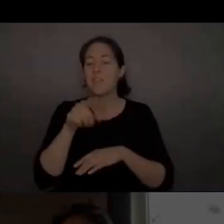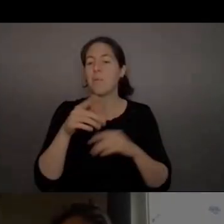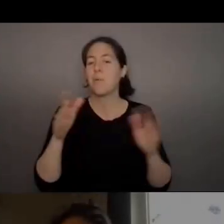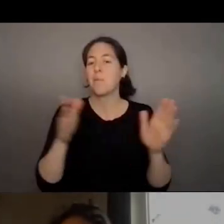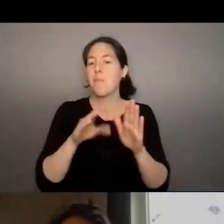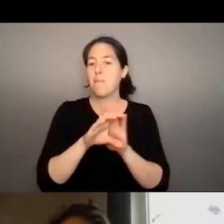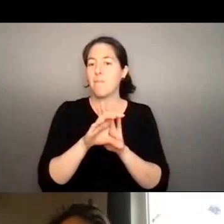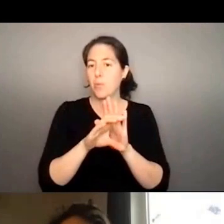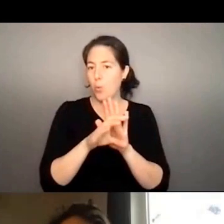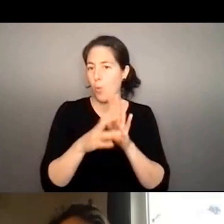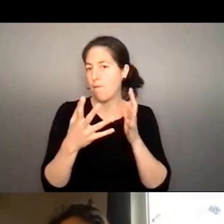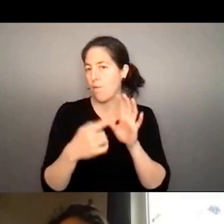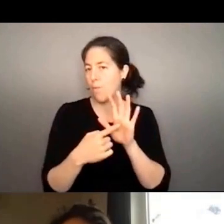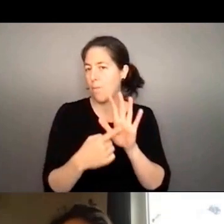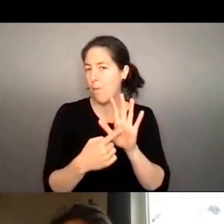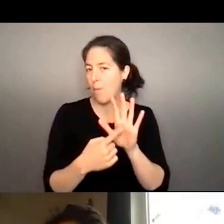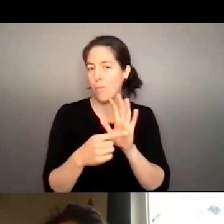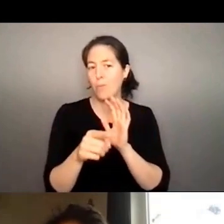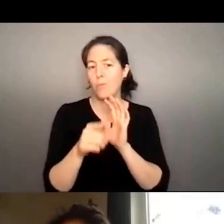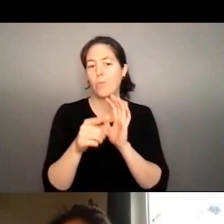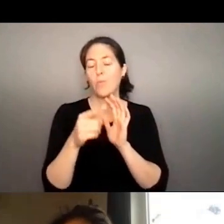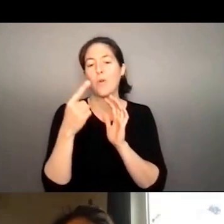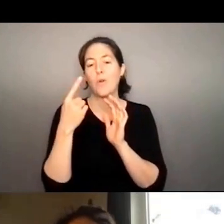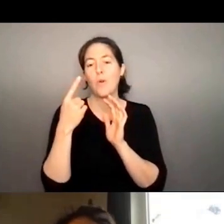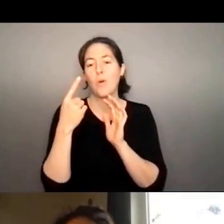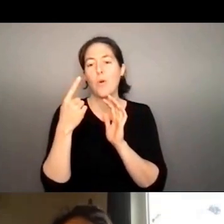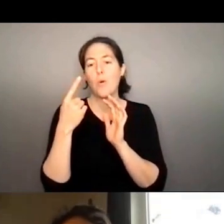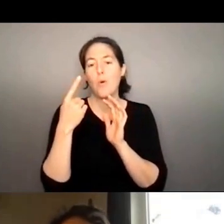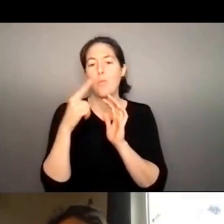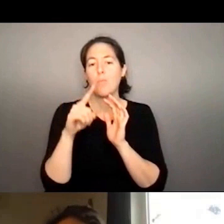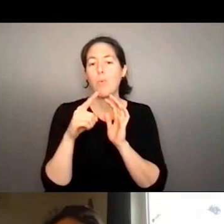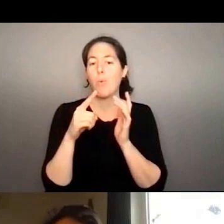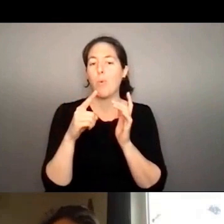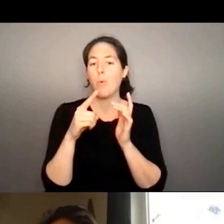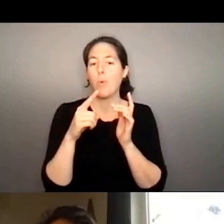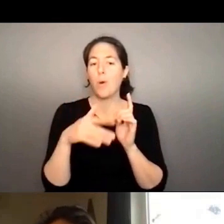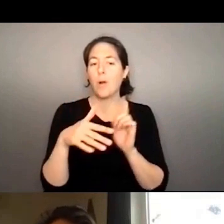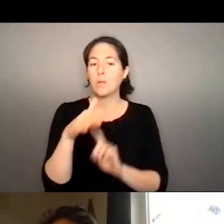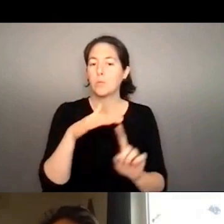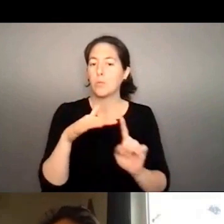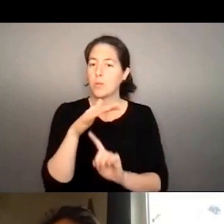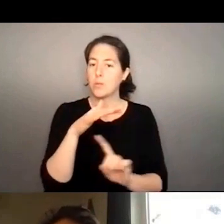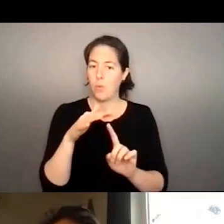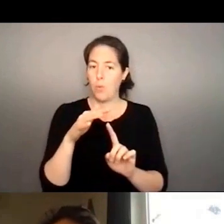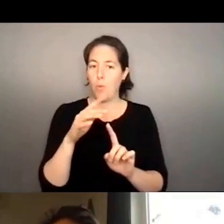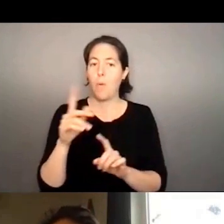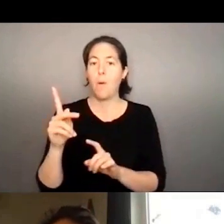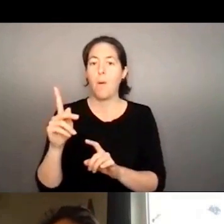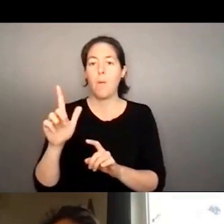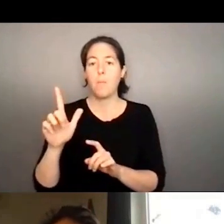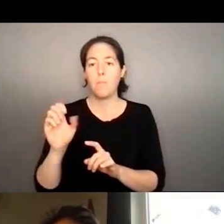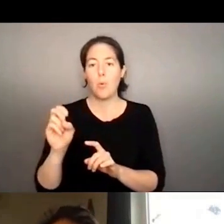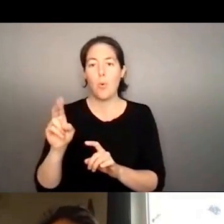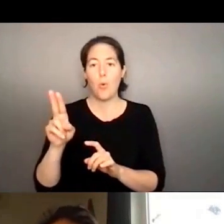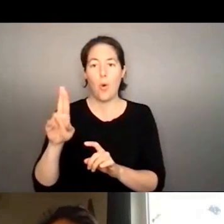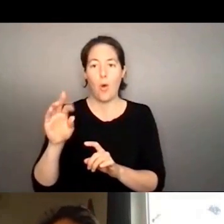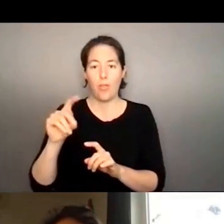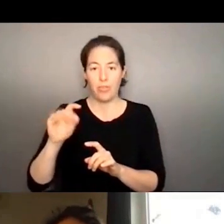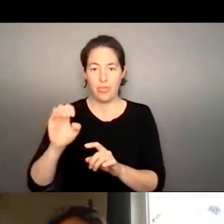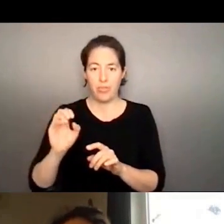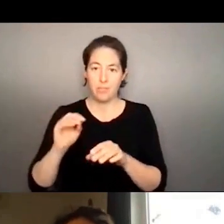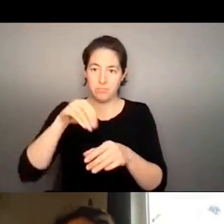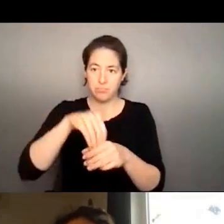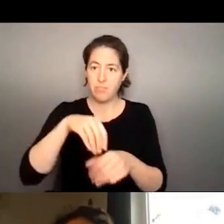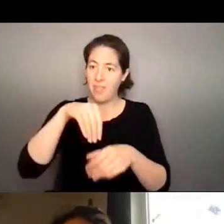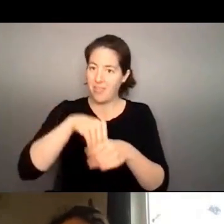Je voulais vous montrer là, pour genre des scénarios là, où on avait implanté des pleurotes au jardin pour montrer qu'on peut,